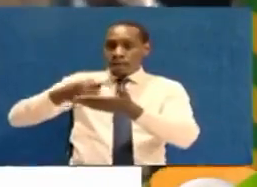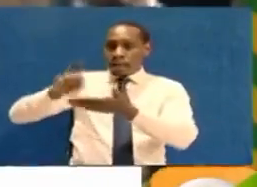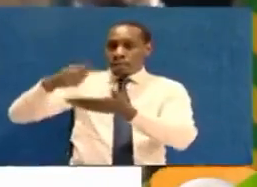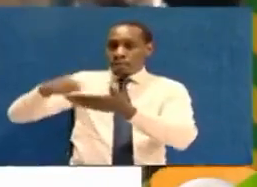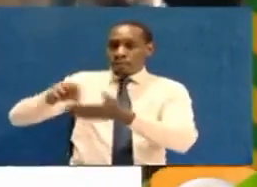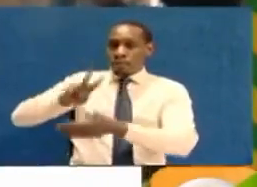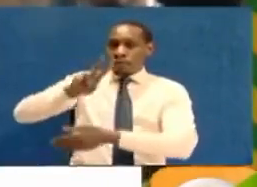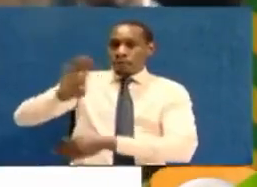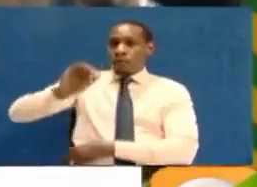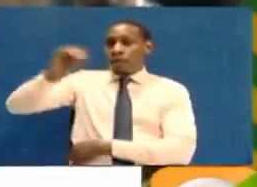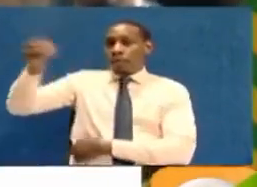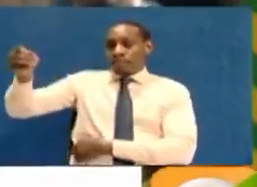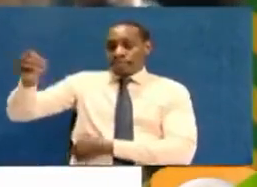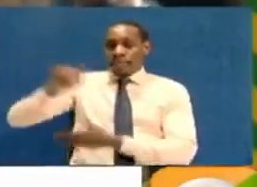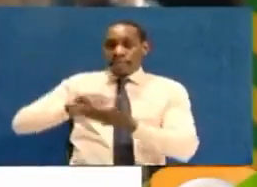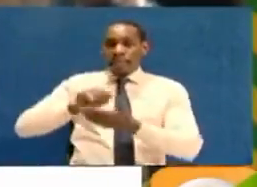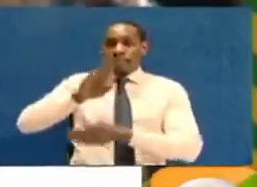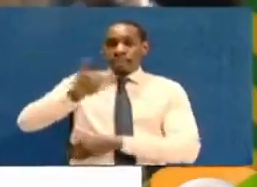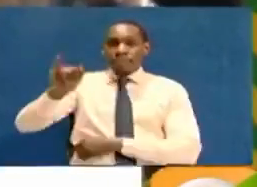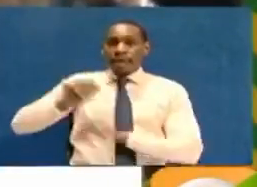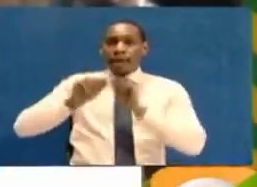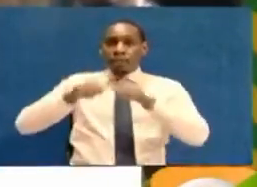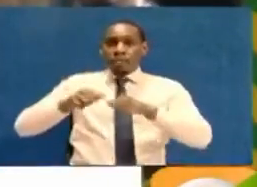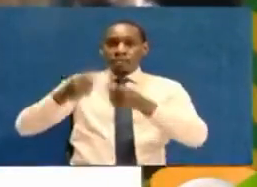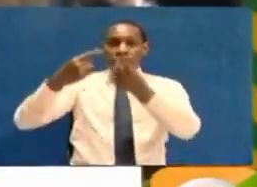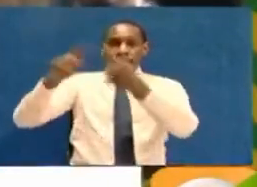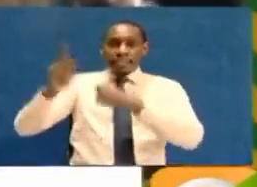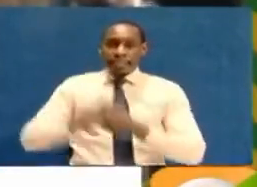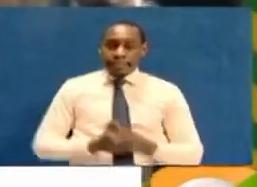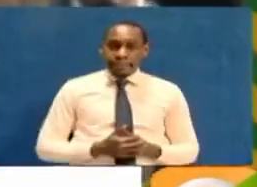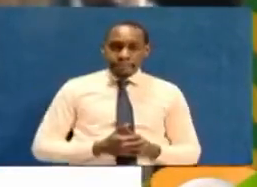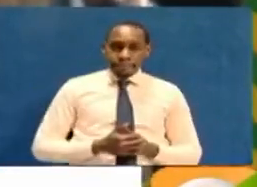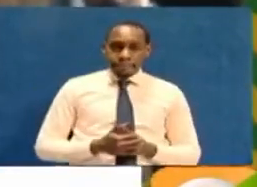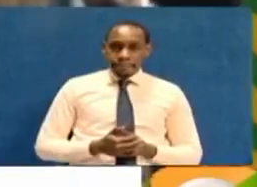county 24. Ndiyo BBI iweze kufaulu.